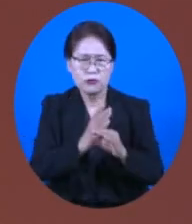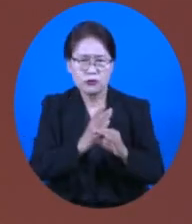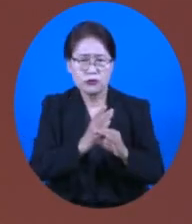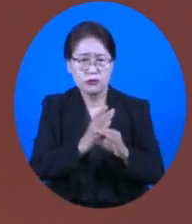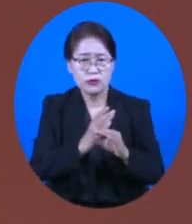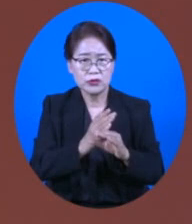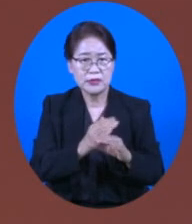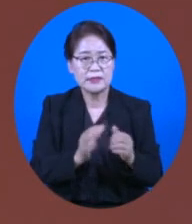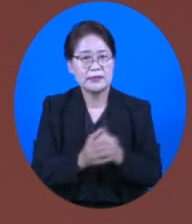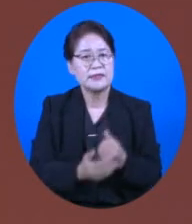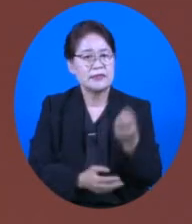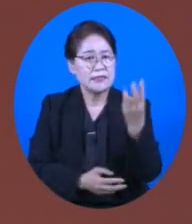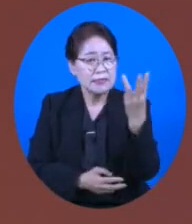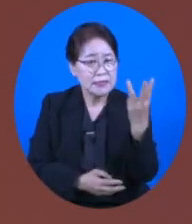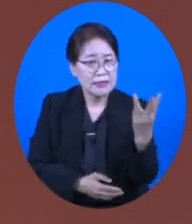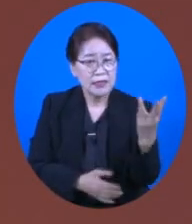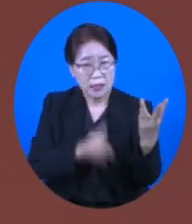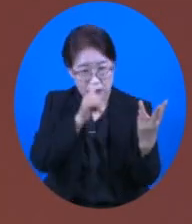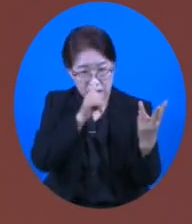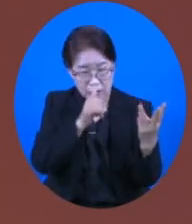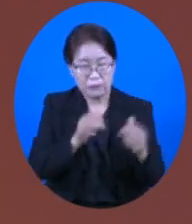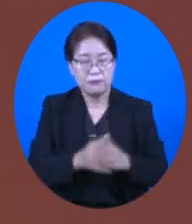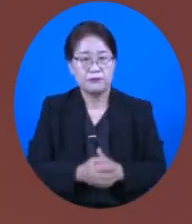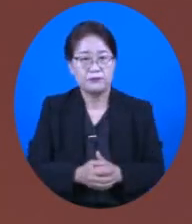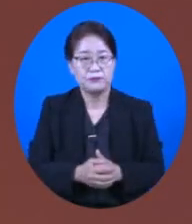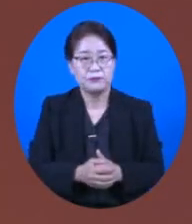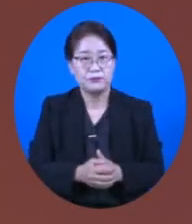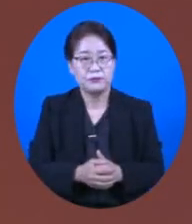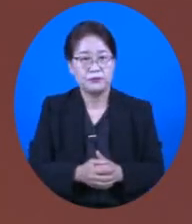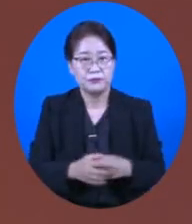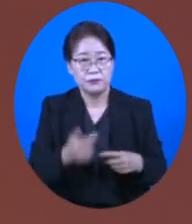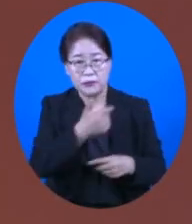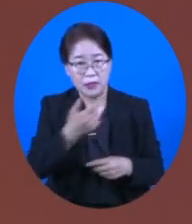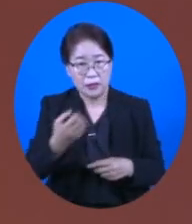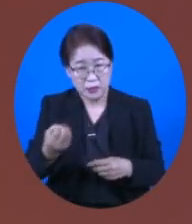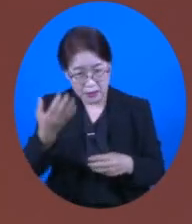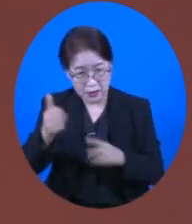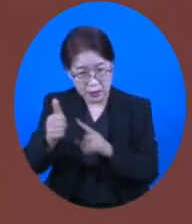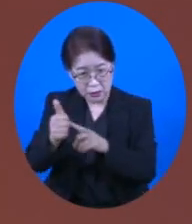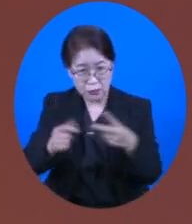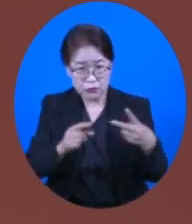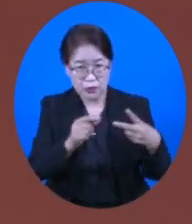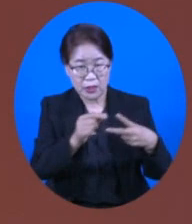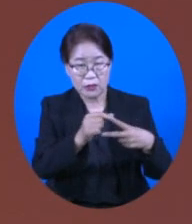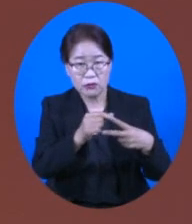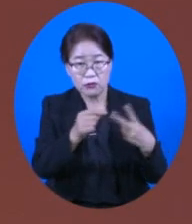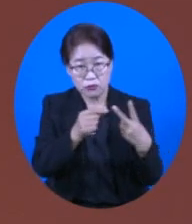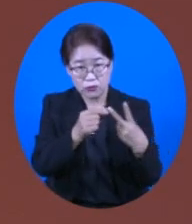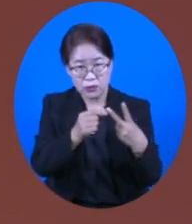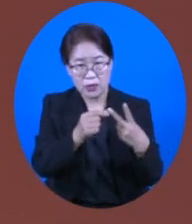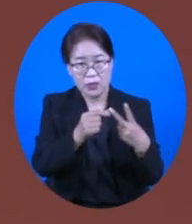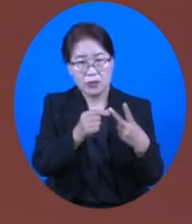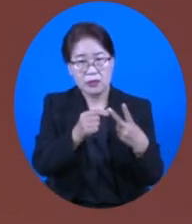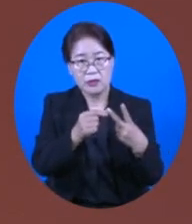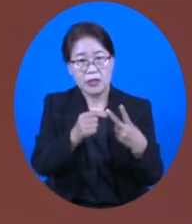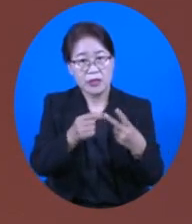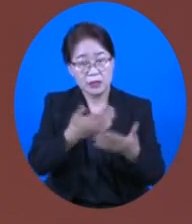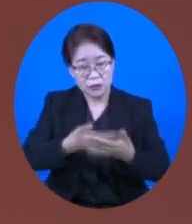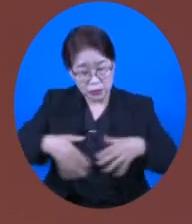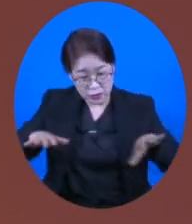세 종류의 존재가 등장을 하죠. 대제사장 여호수아, 그리고 여호와의